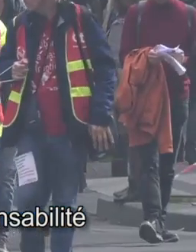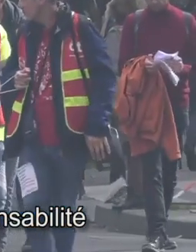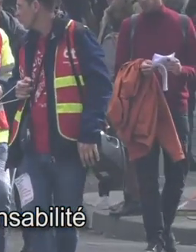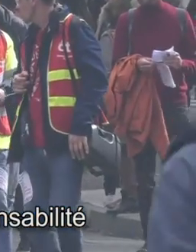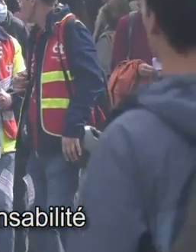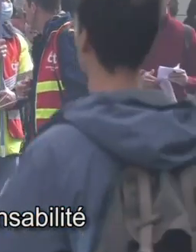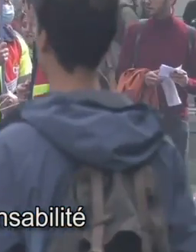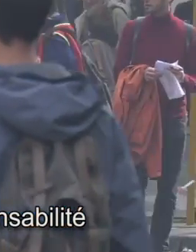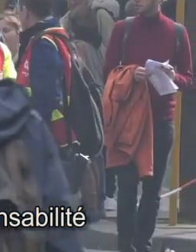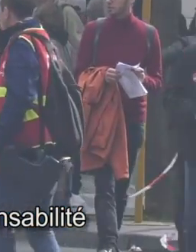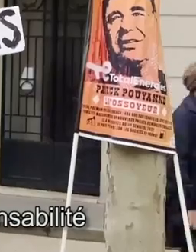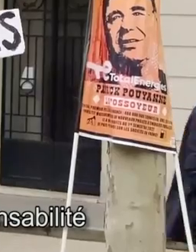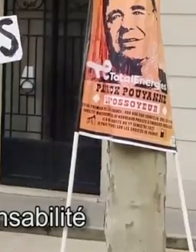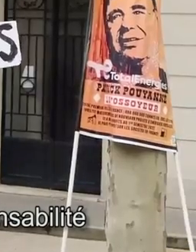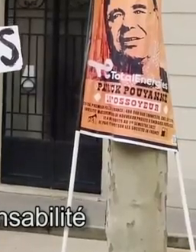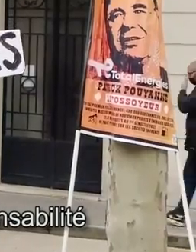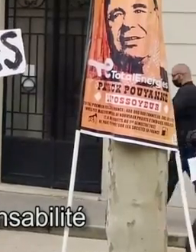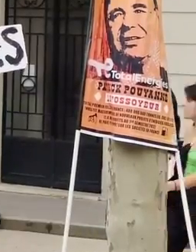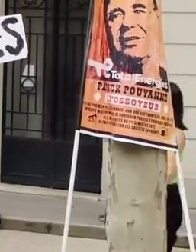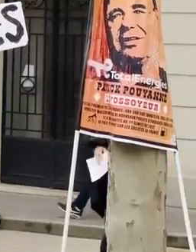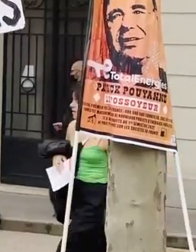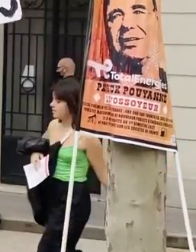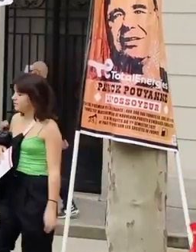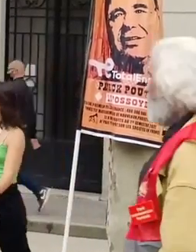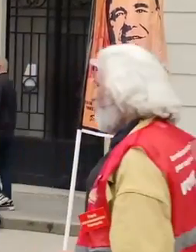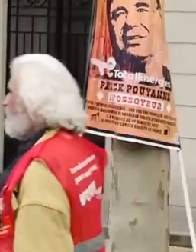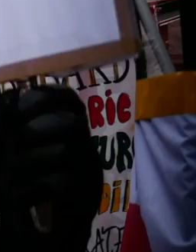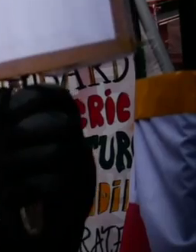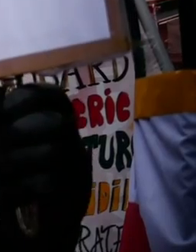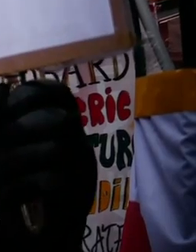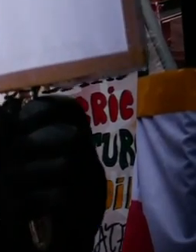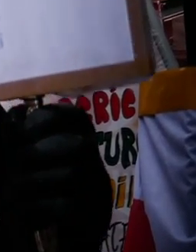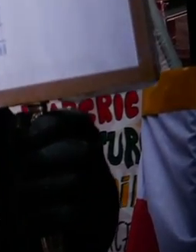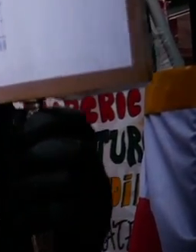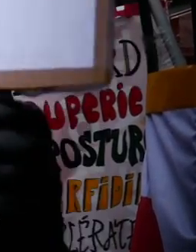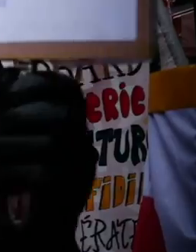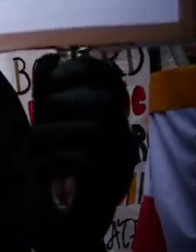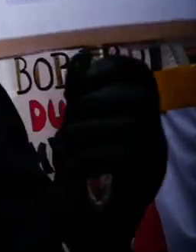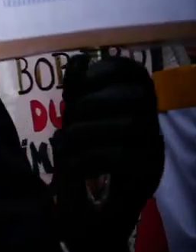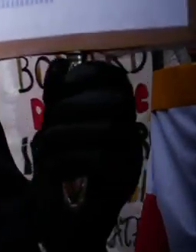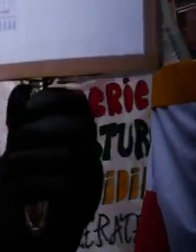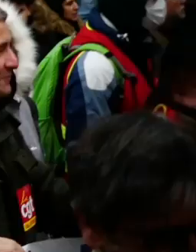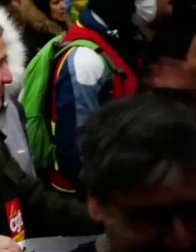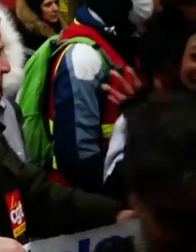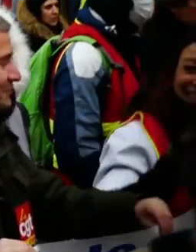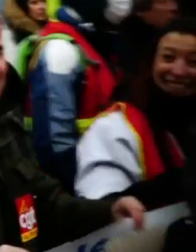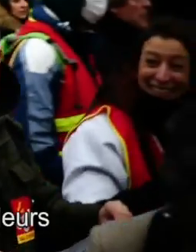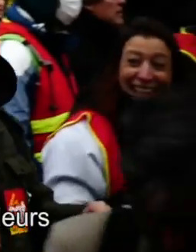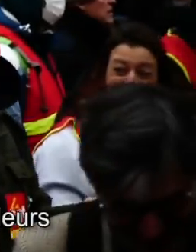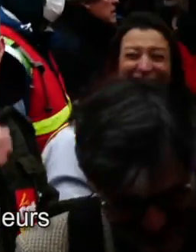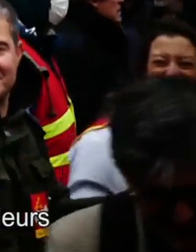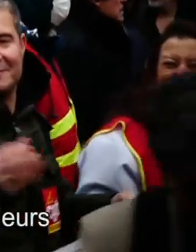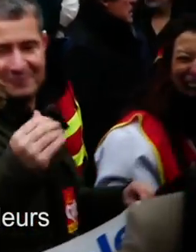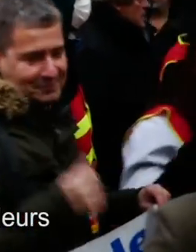chaîne de responsabilité des employeurs et les richesses créées qui bénéficient quasi exclusivement aux actionnaires. Il